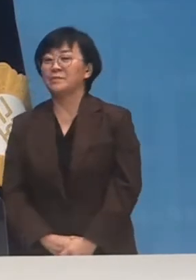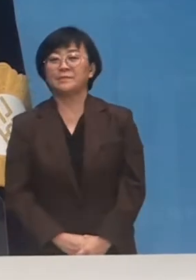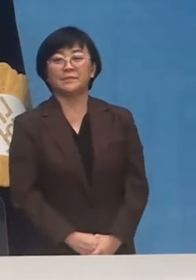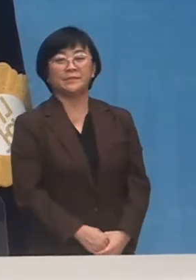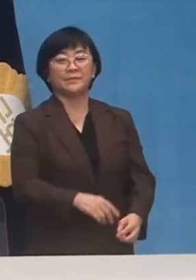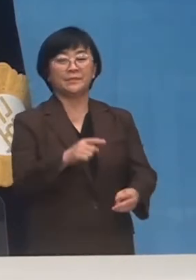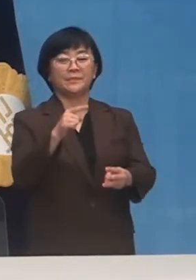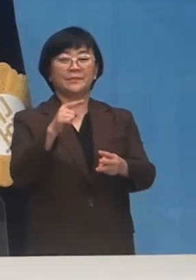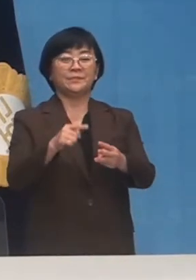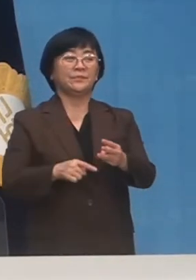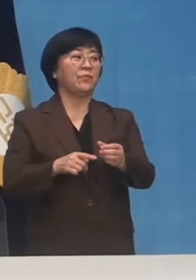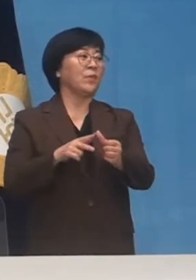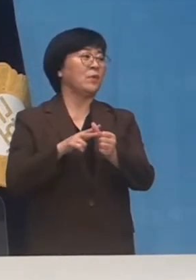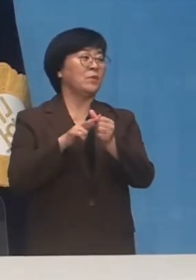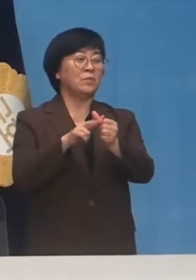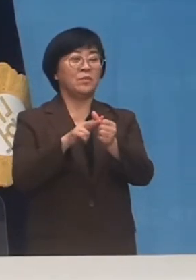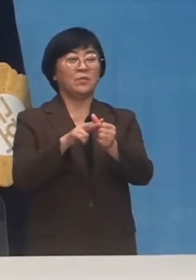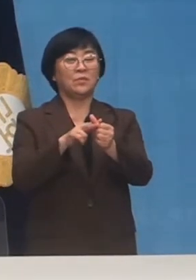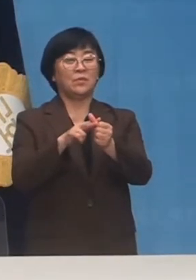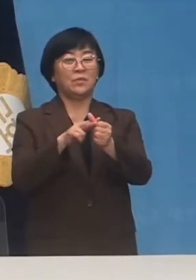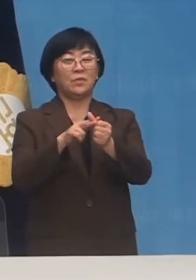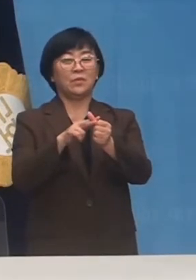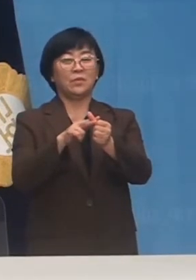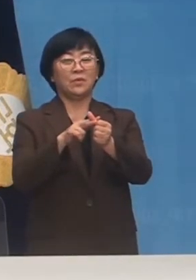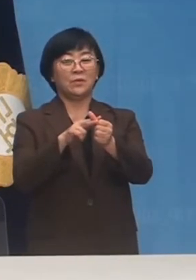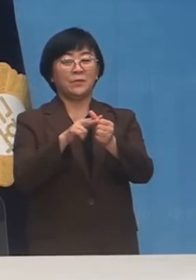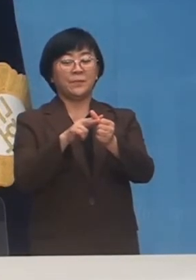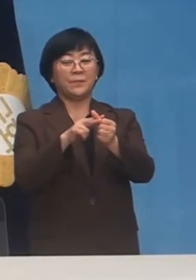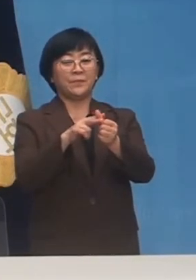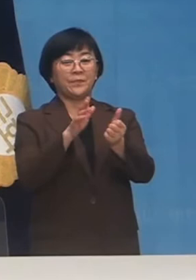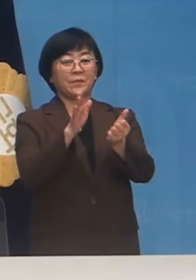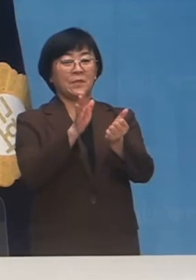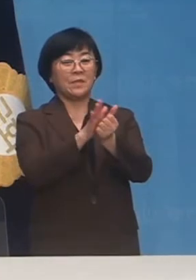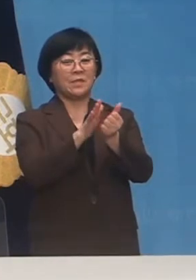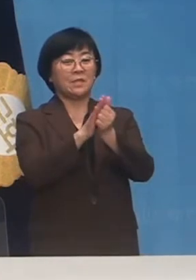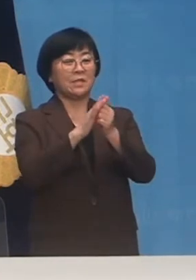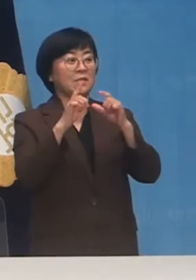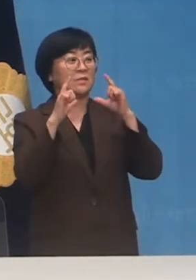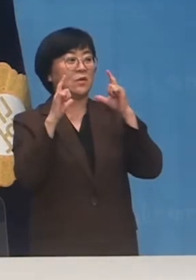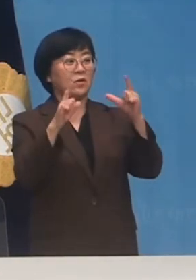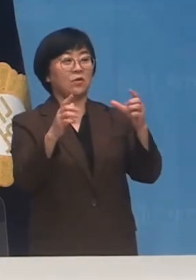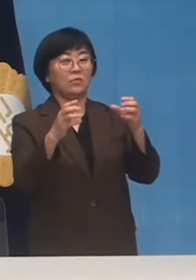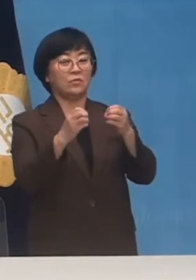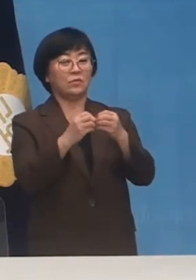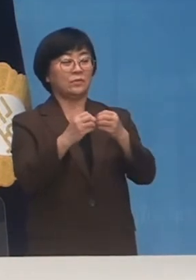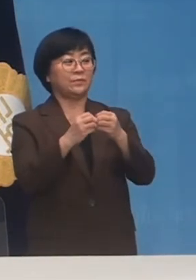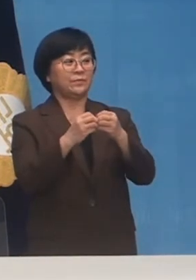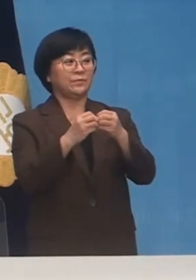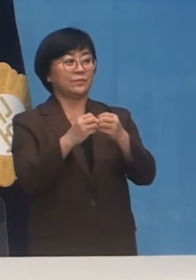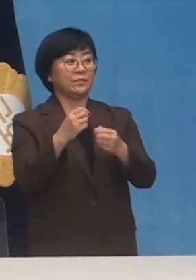윤석열 후보 지지 선언은 광주 지역 목회자 300여 명은